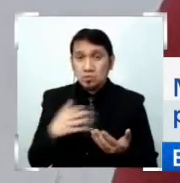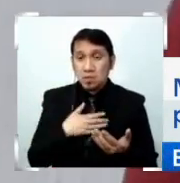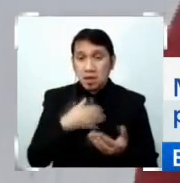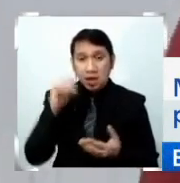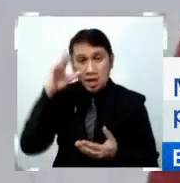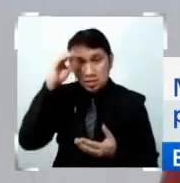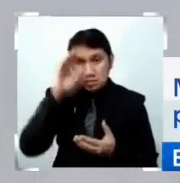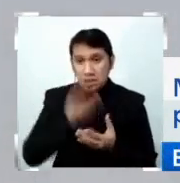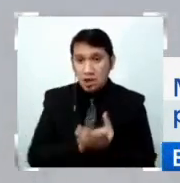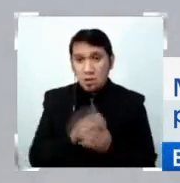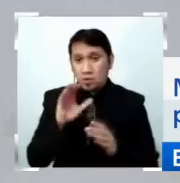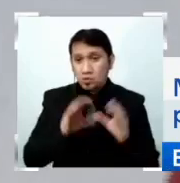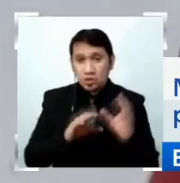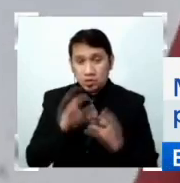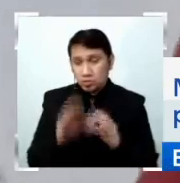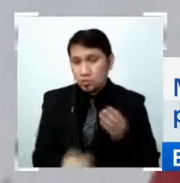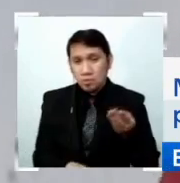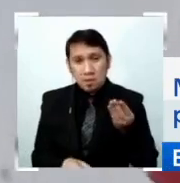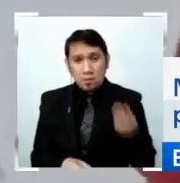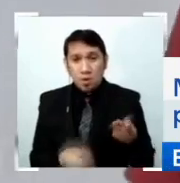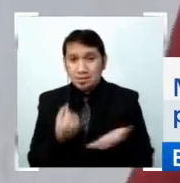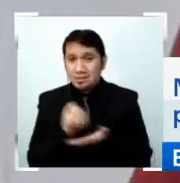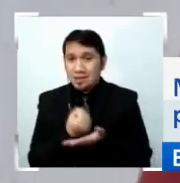ang sahod.